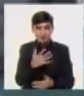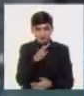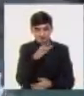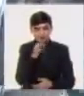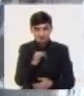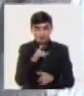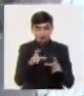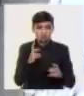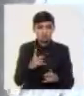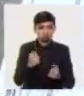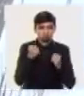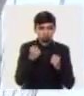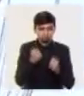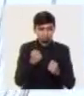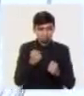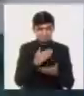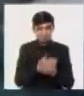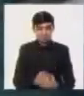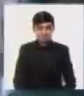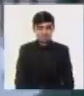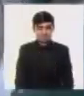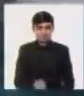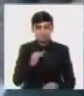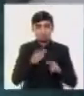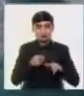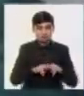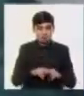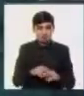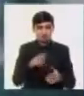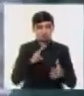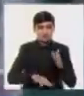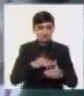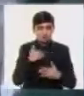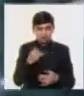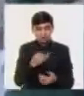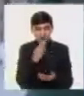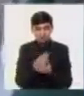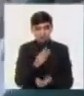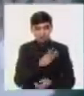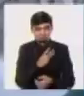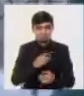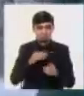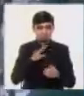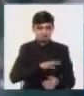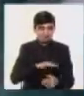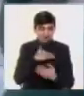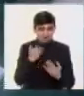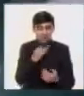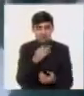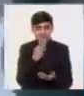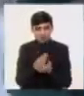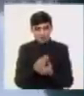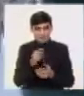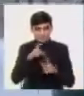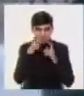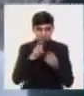людей, занимающихся спортом. Поэтому, чтобы не заработать штраф и не испортить себе настроение, лучше иметь с собой несколько масок и